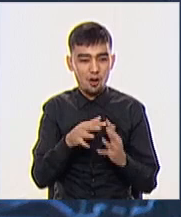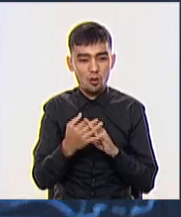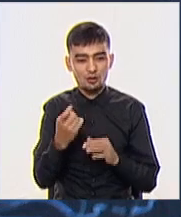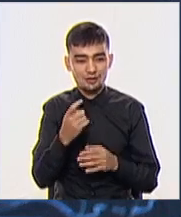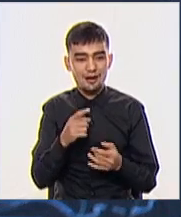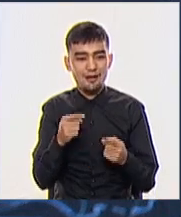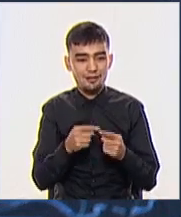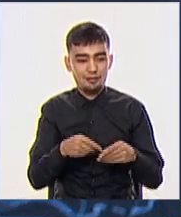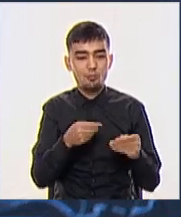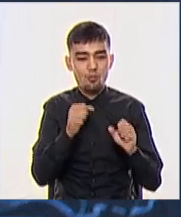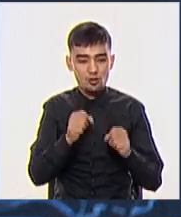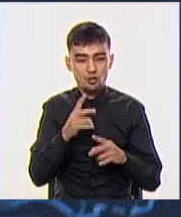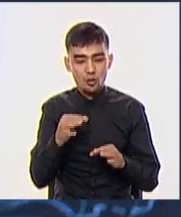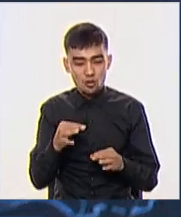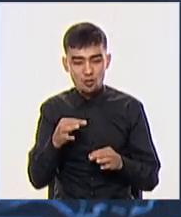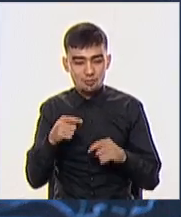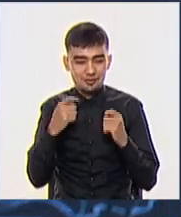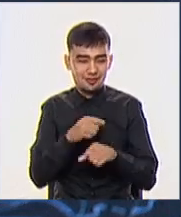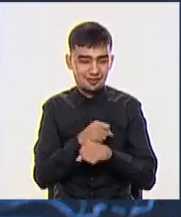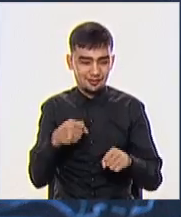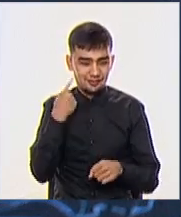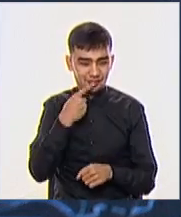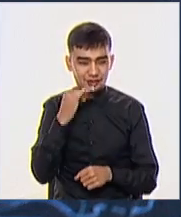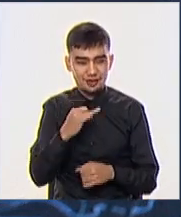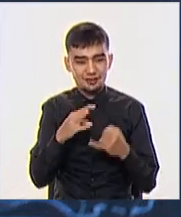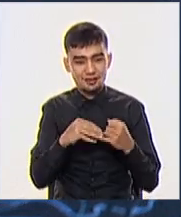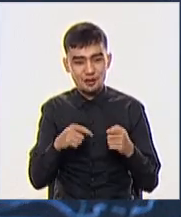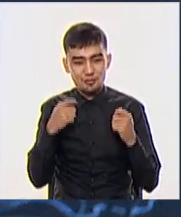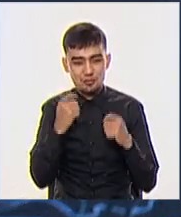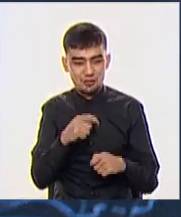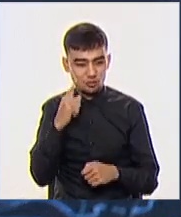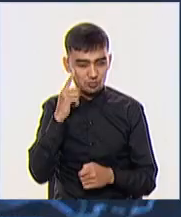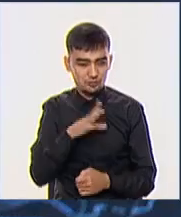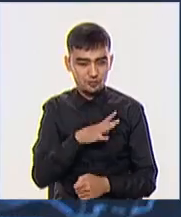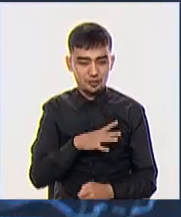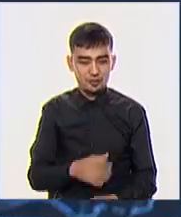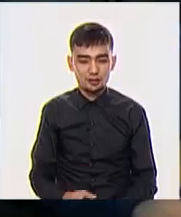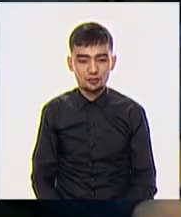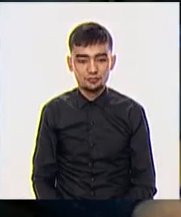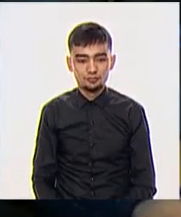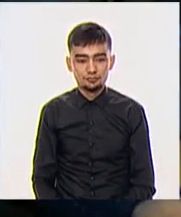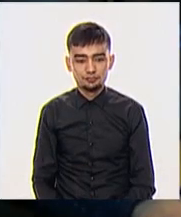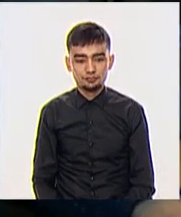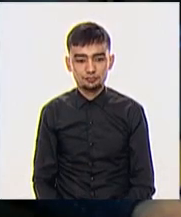болса, жер комиссиясының кейбір мүшелері де жерді сату керек деп санайды.